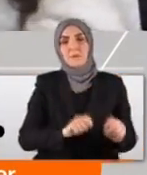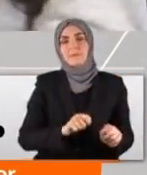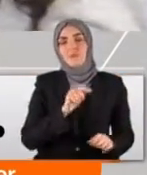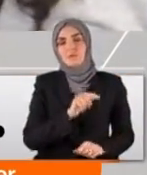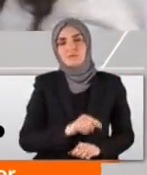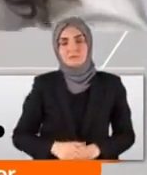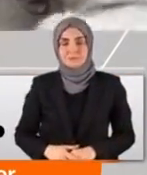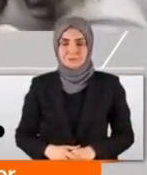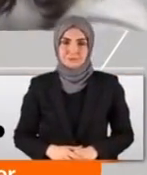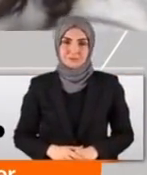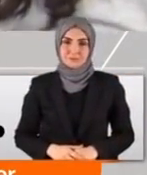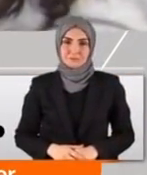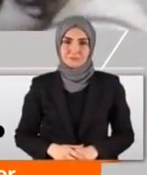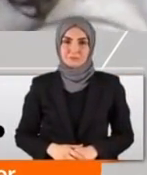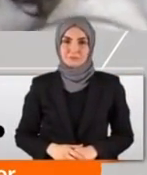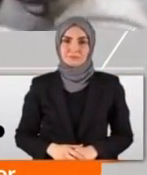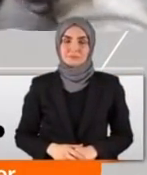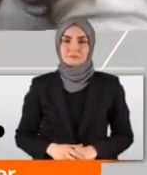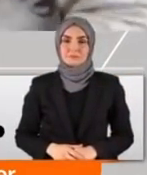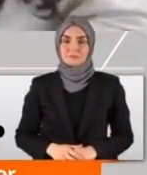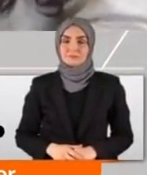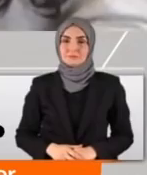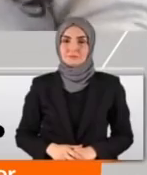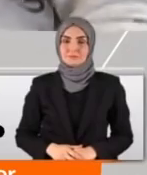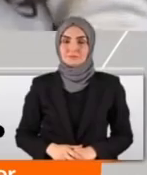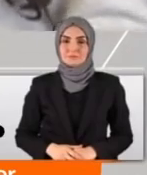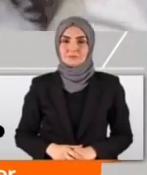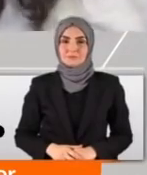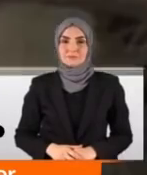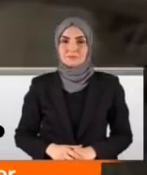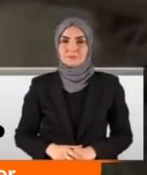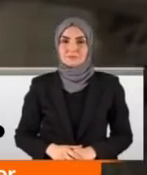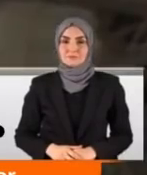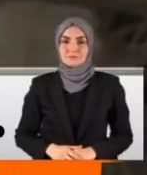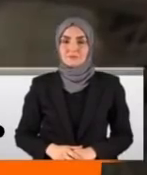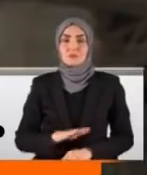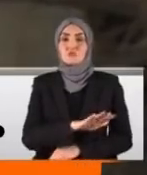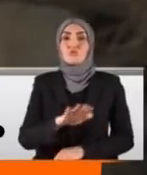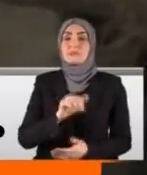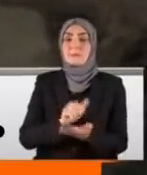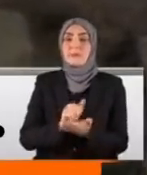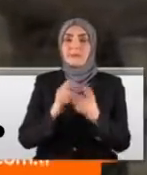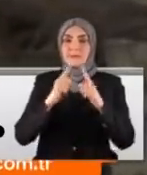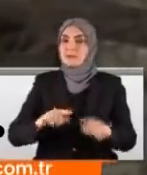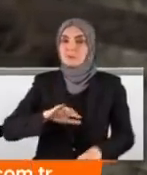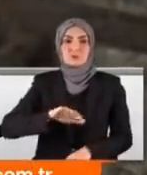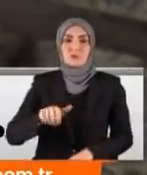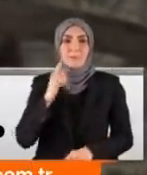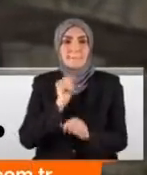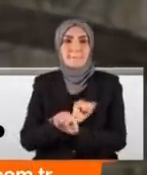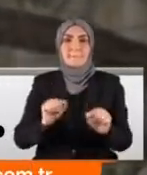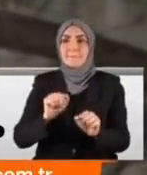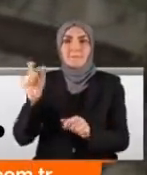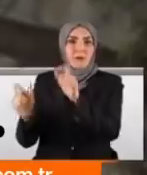yüksek mevlalarda ben senin hesabını açabilirim diyerek insanları dolandırmaya kadar gidiyor. Sosyal medya hesabı çalınan mağdurların